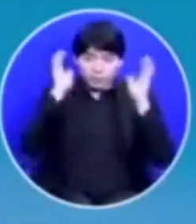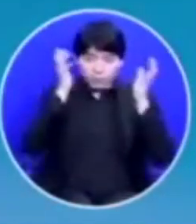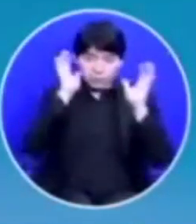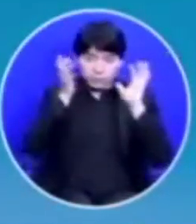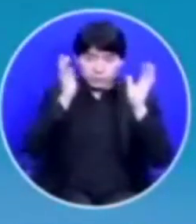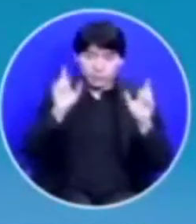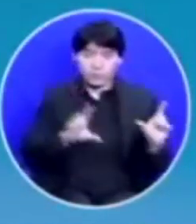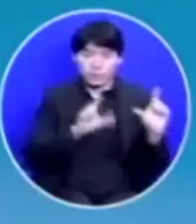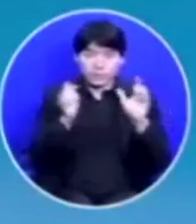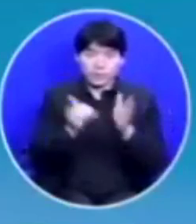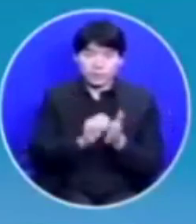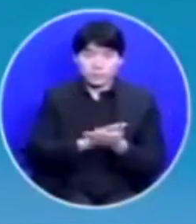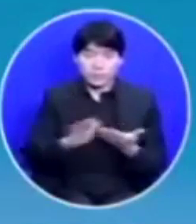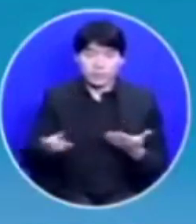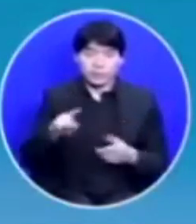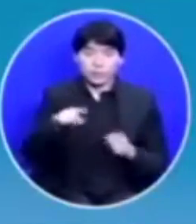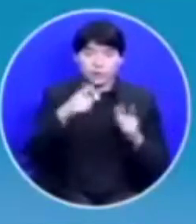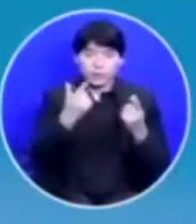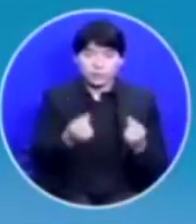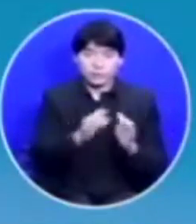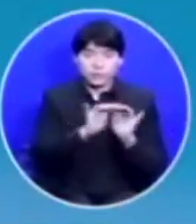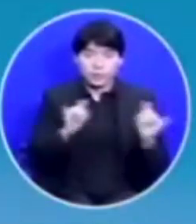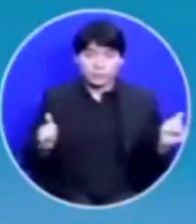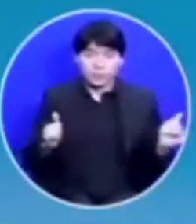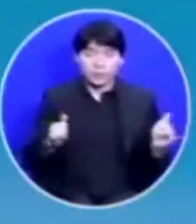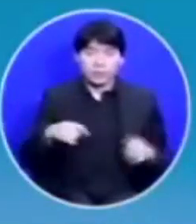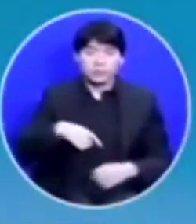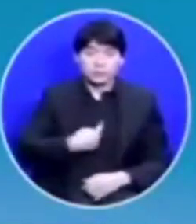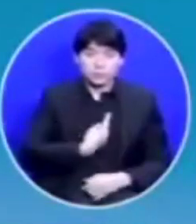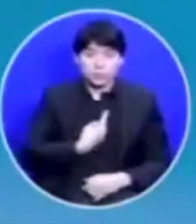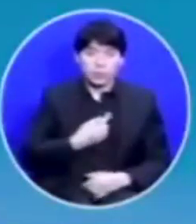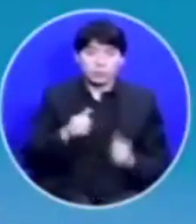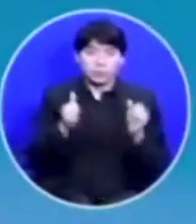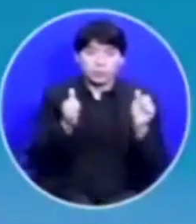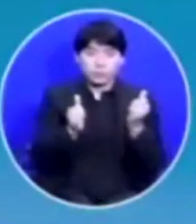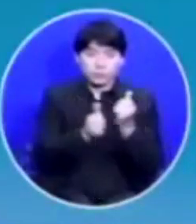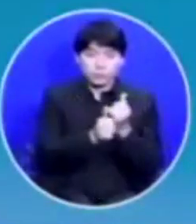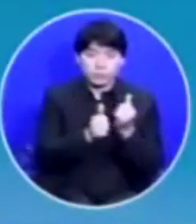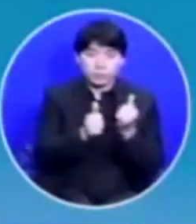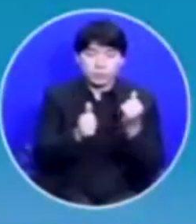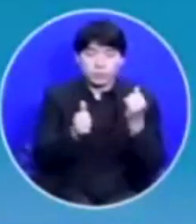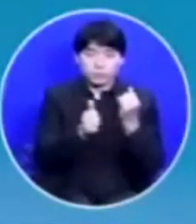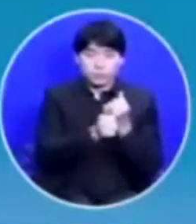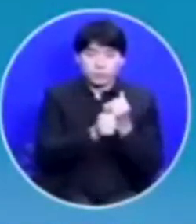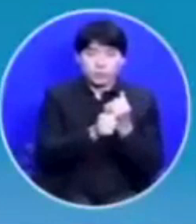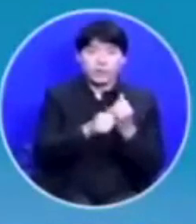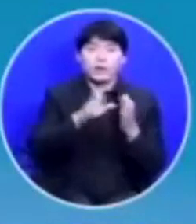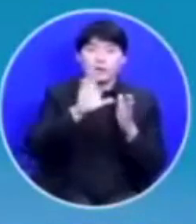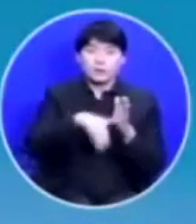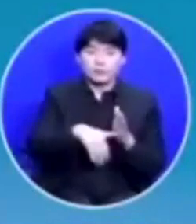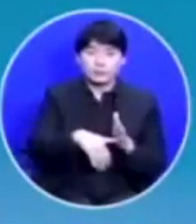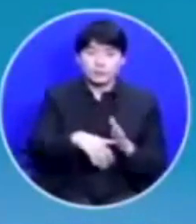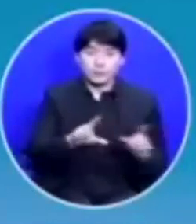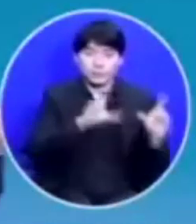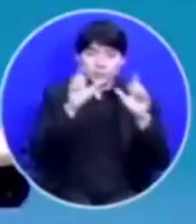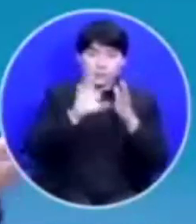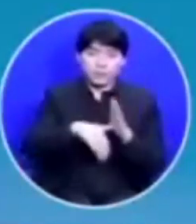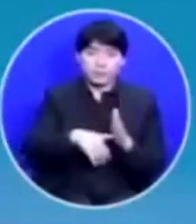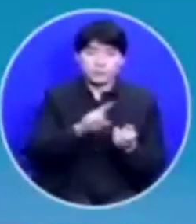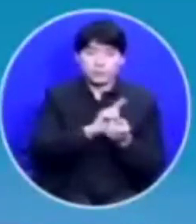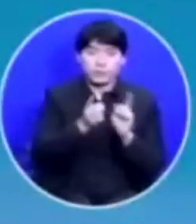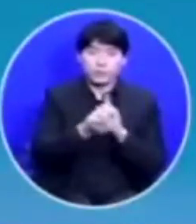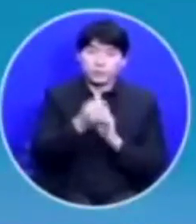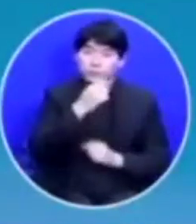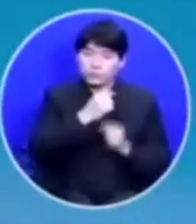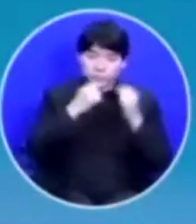사람은 본인이 가정을 꾸려서 살 때에 서로 사랑하고 웃으면서 그렇게 사는거